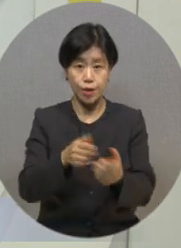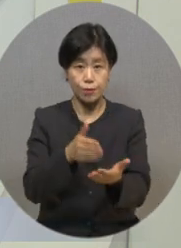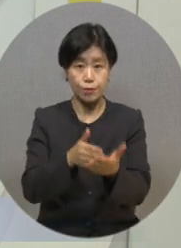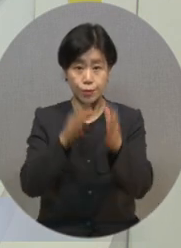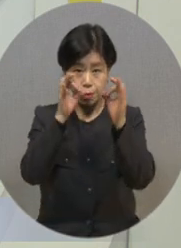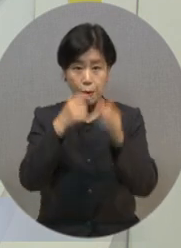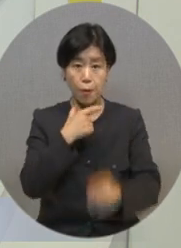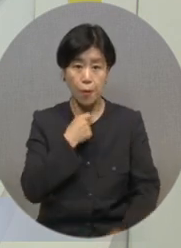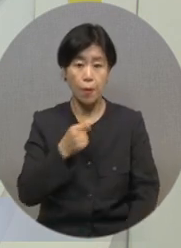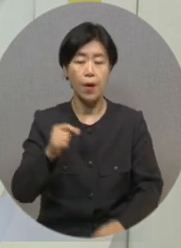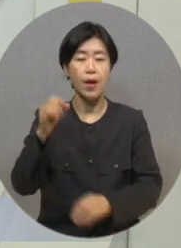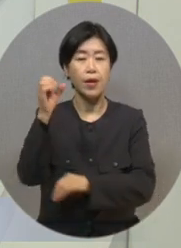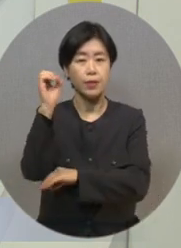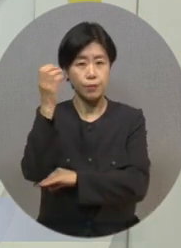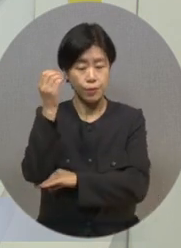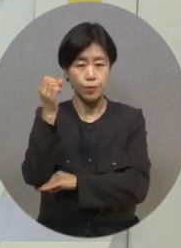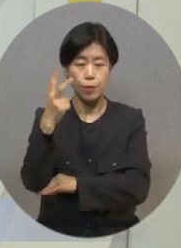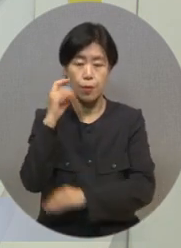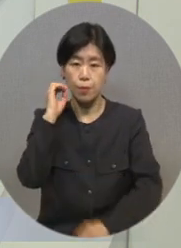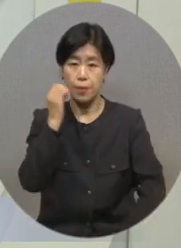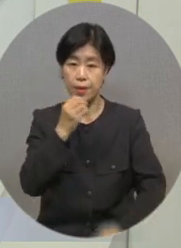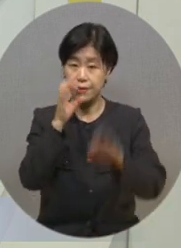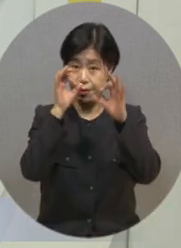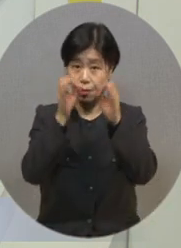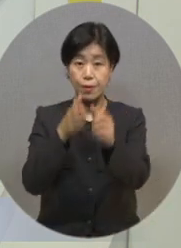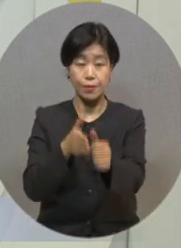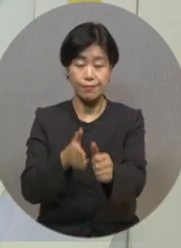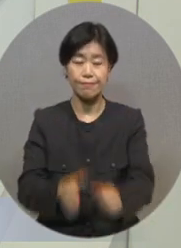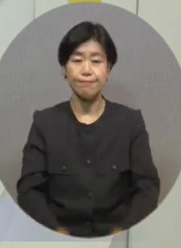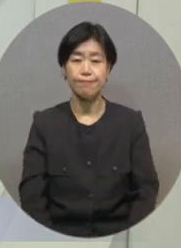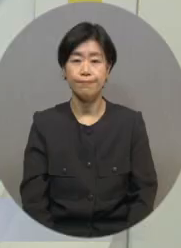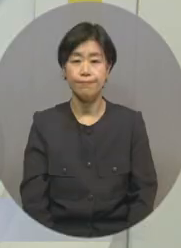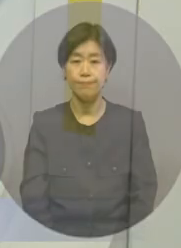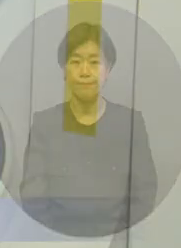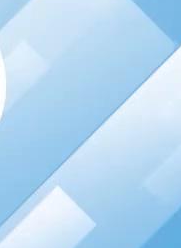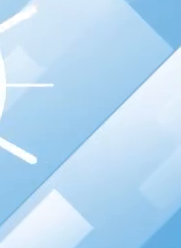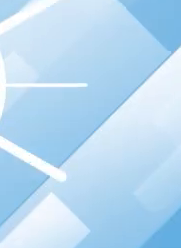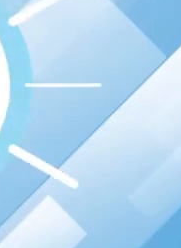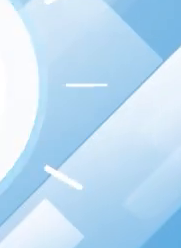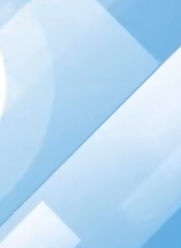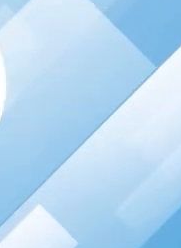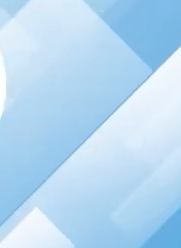장애인 신문과 웰페어 뉴스 홈페이지를 통해 확인할 수 있습니다